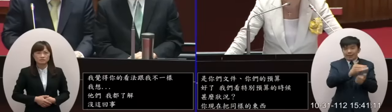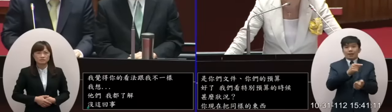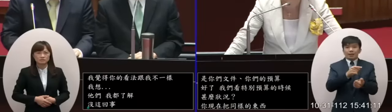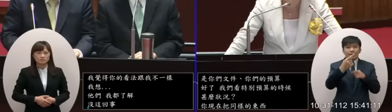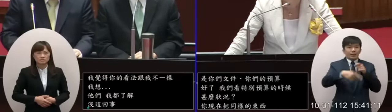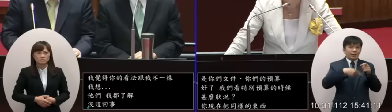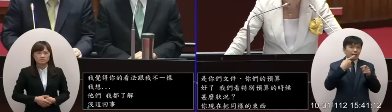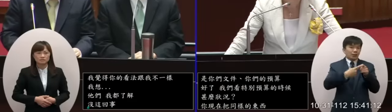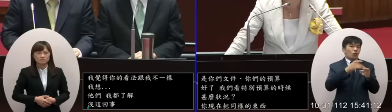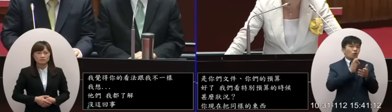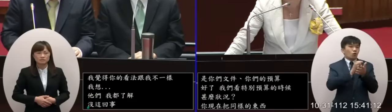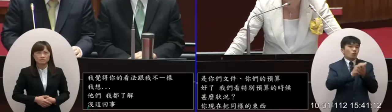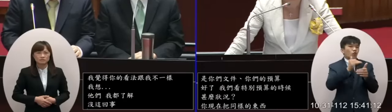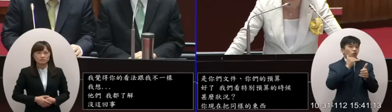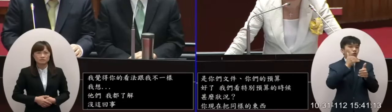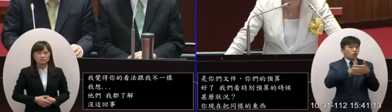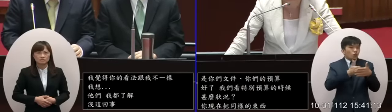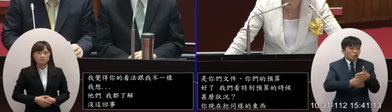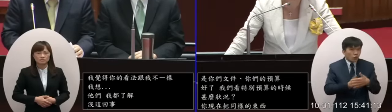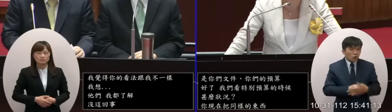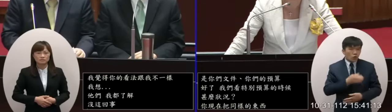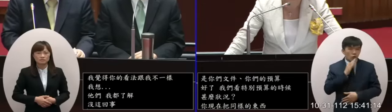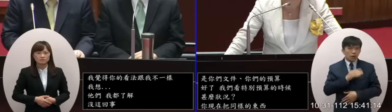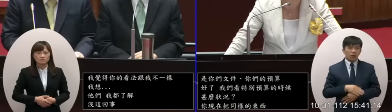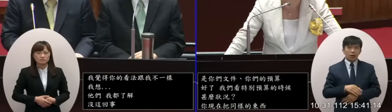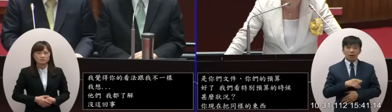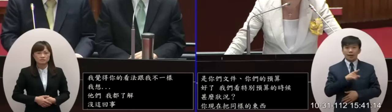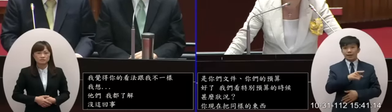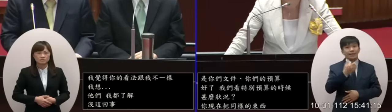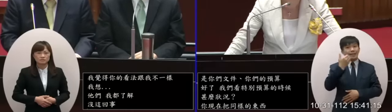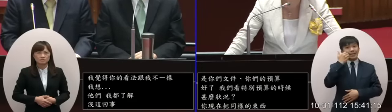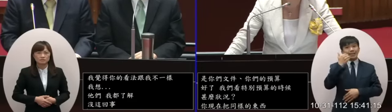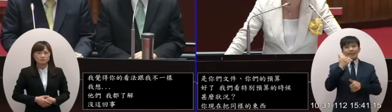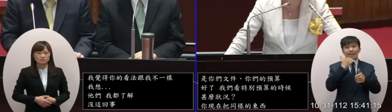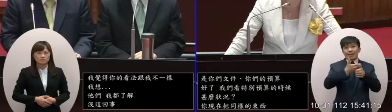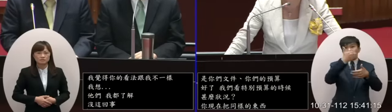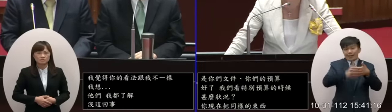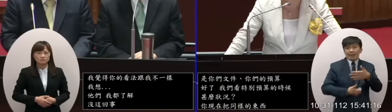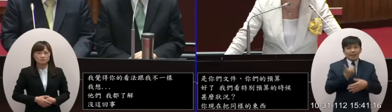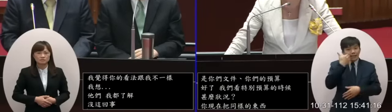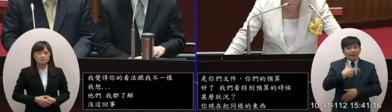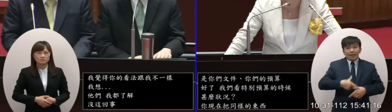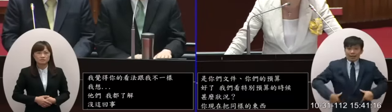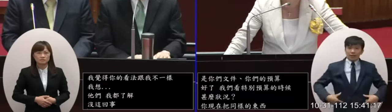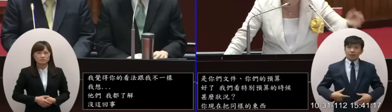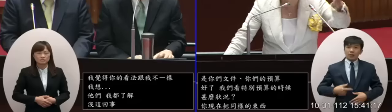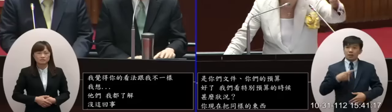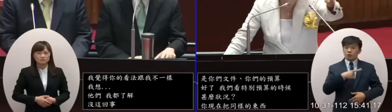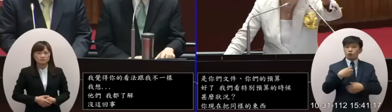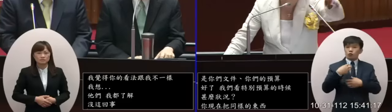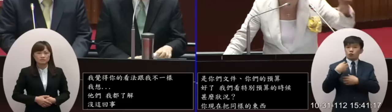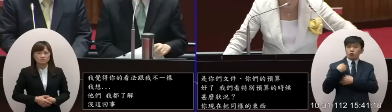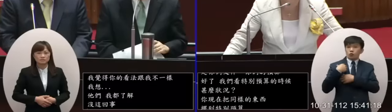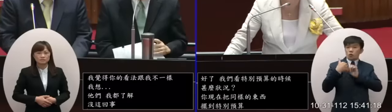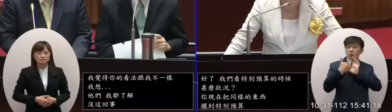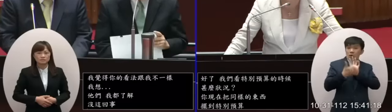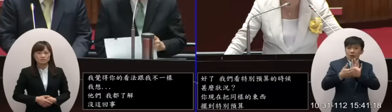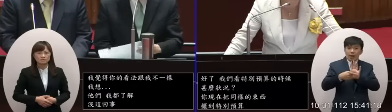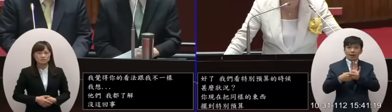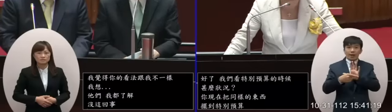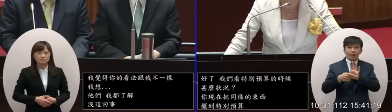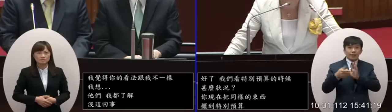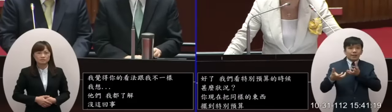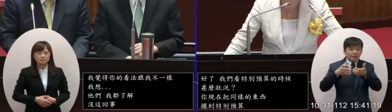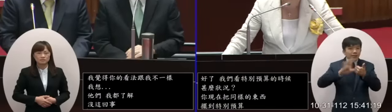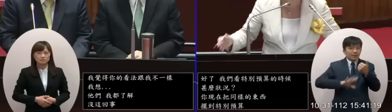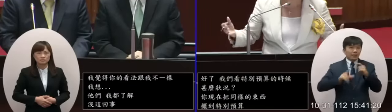度预算呢，国防的年度预算是没人敢砍的，因为牵涉到国家的防卫啊。主计长砍了，砍